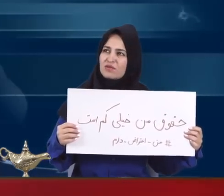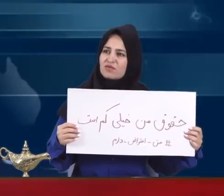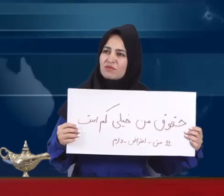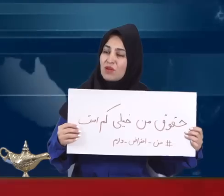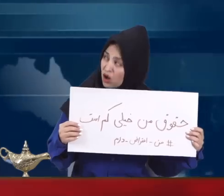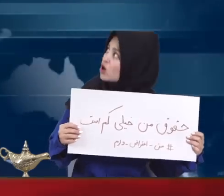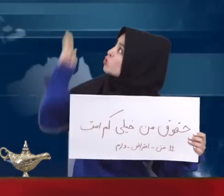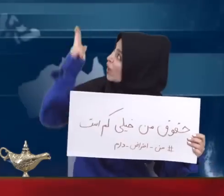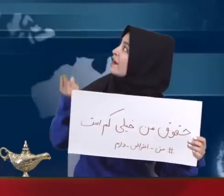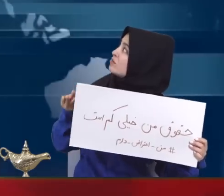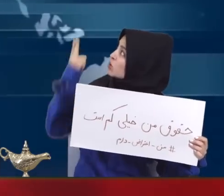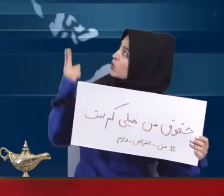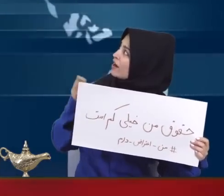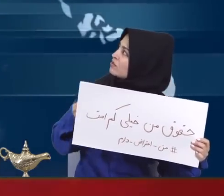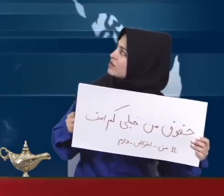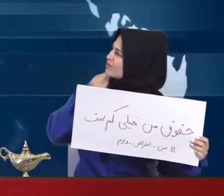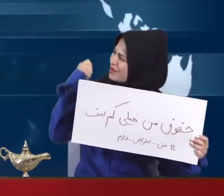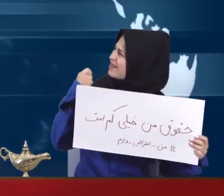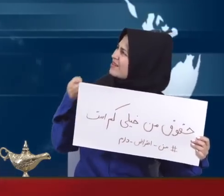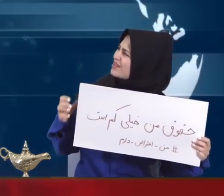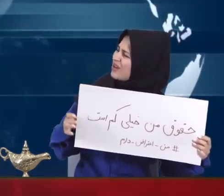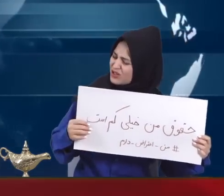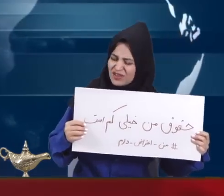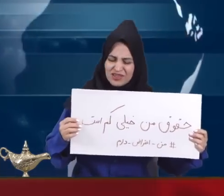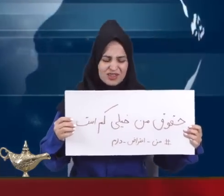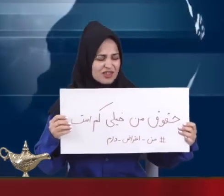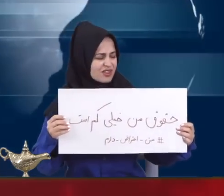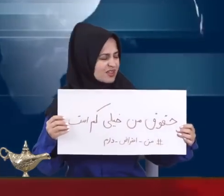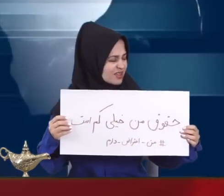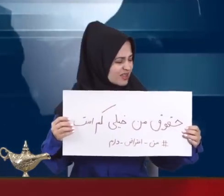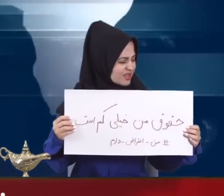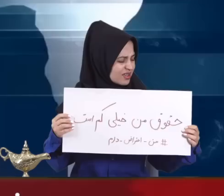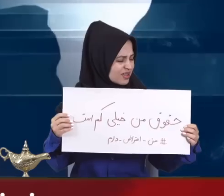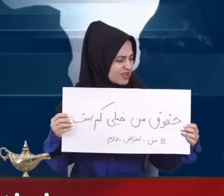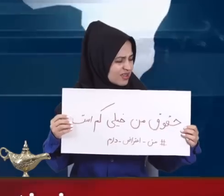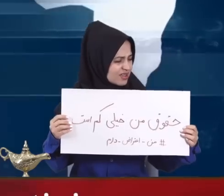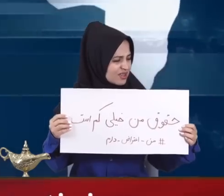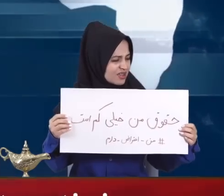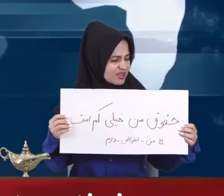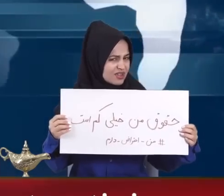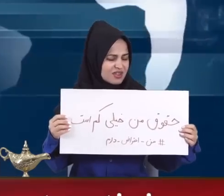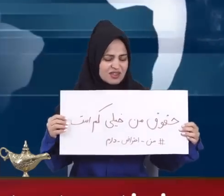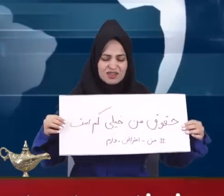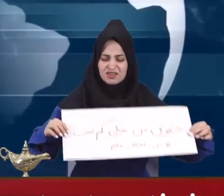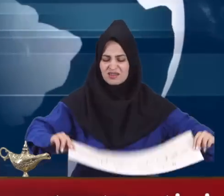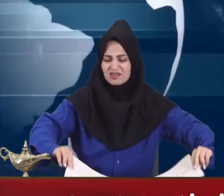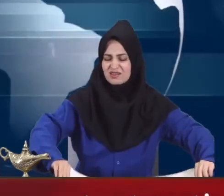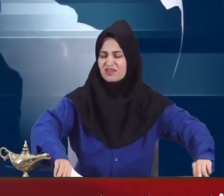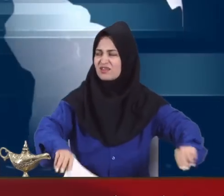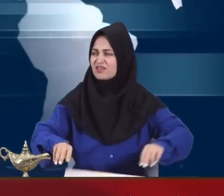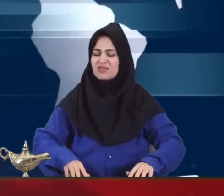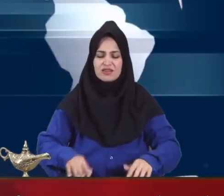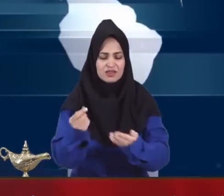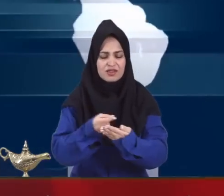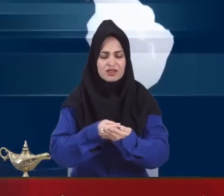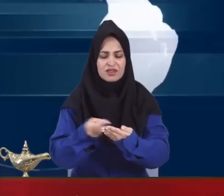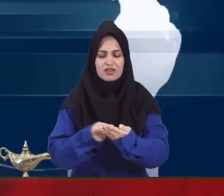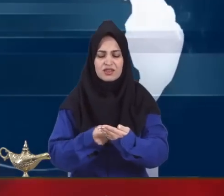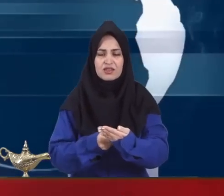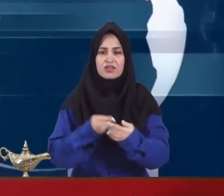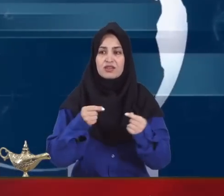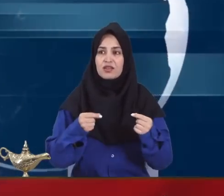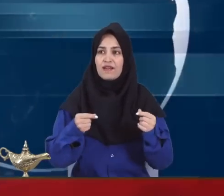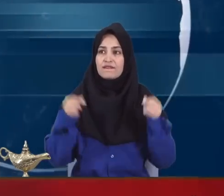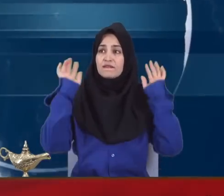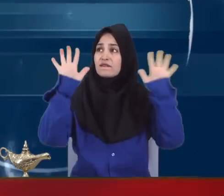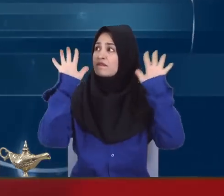و در شکایتنامه فوتبالیستان نوشته شده که ما 109 تا سانتر کردیم که علی دایی